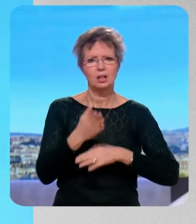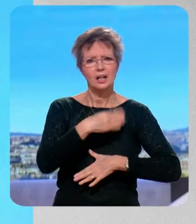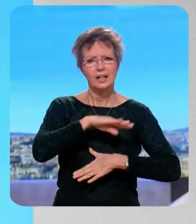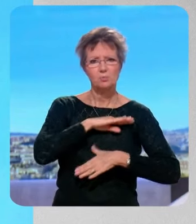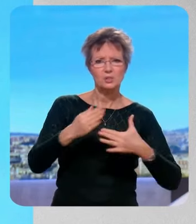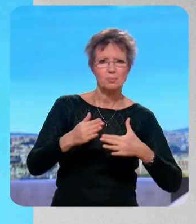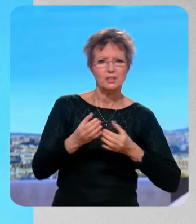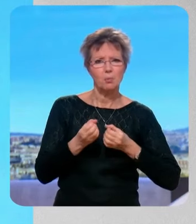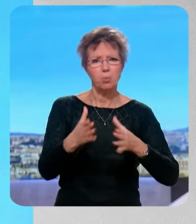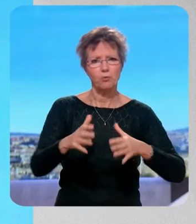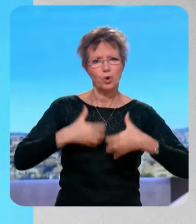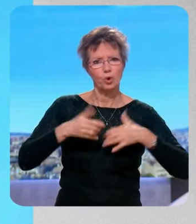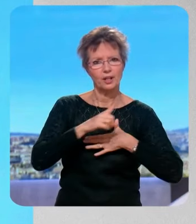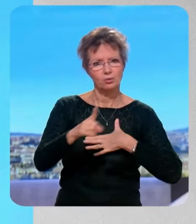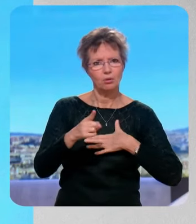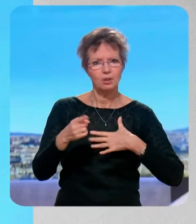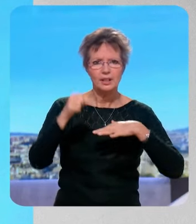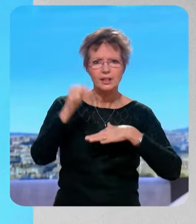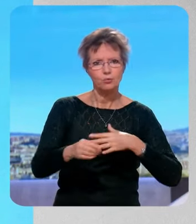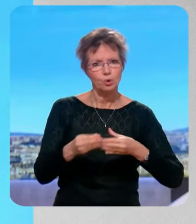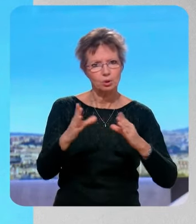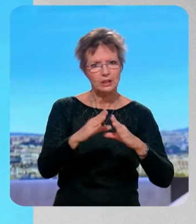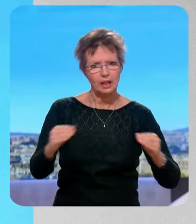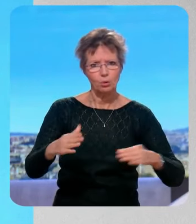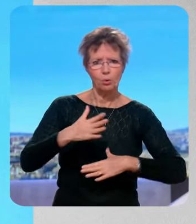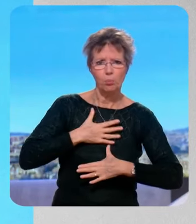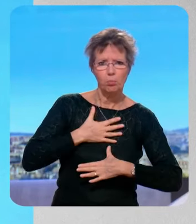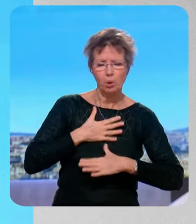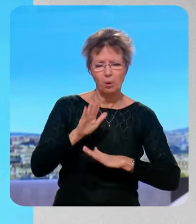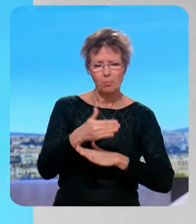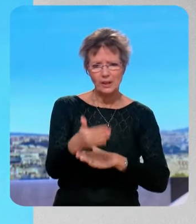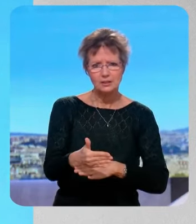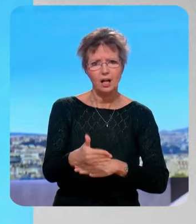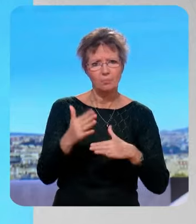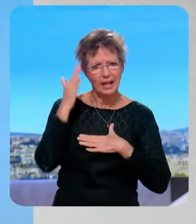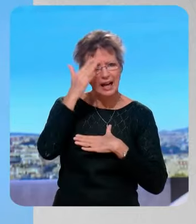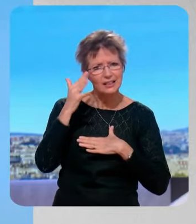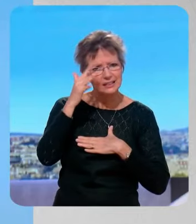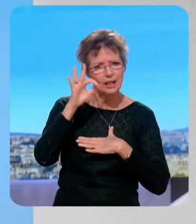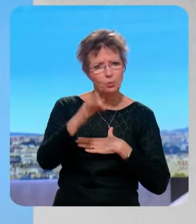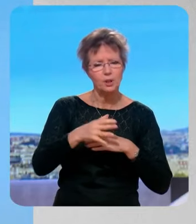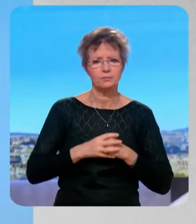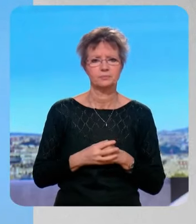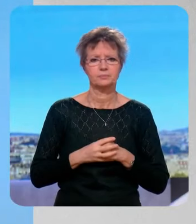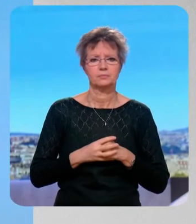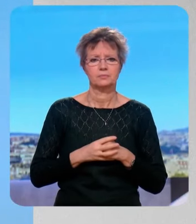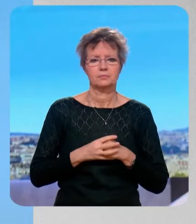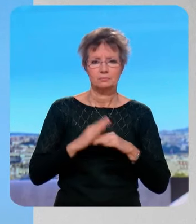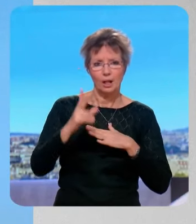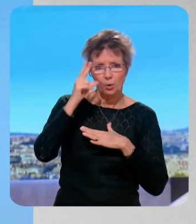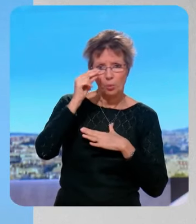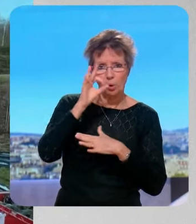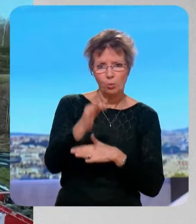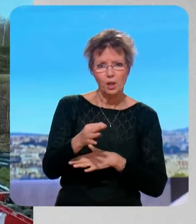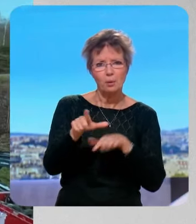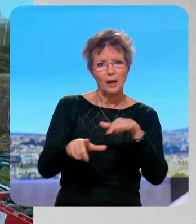attiser la colère, il doit plutôt essayer de l'apaiser. Donc il n pas une question d'avoir peur ou pas peur. tout cas dans nos attitudes… Il n a quand des degrés d'inquiétude. Les Français s'inquiètent aussi, se posent des questions. – Non, je comprends